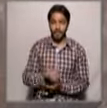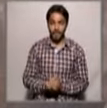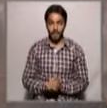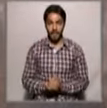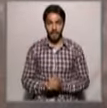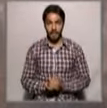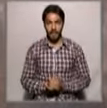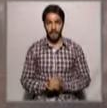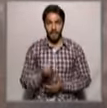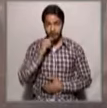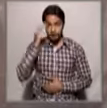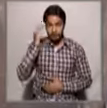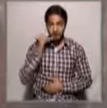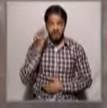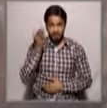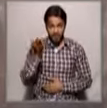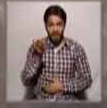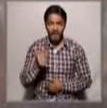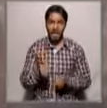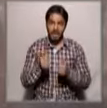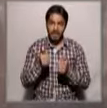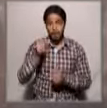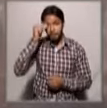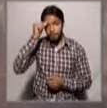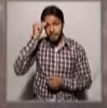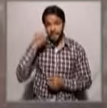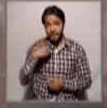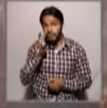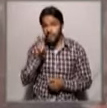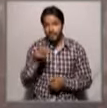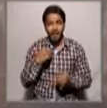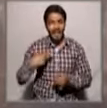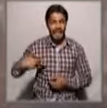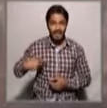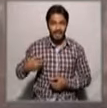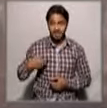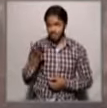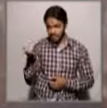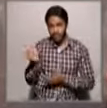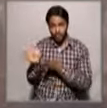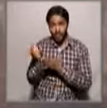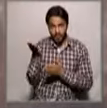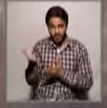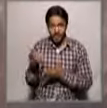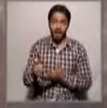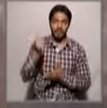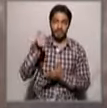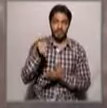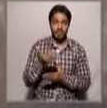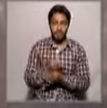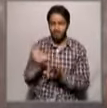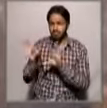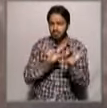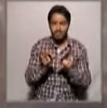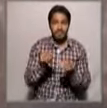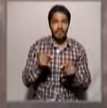شيء فلينبغي أن يعني حتى ولو كان كذلك ووجدنا أن في سنة النبي ما يكفي لهذا فهو أولى لكن لو أن